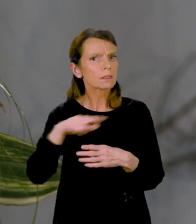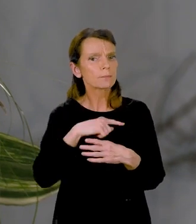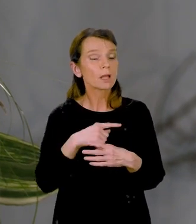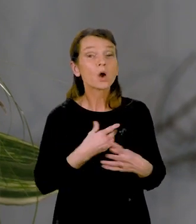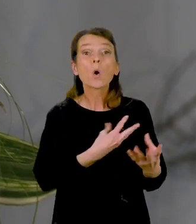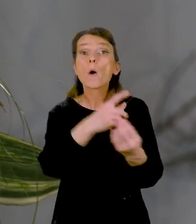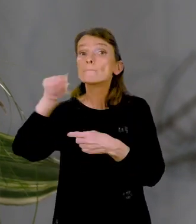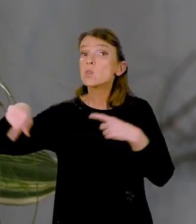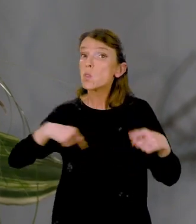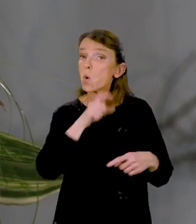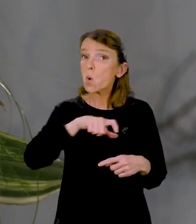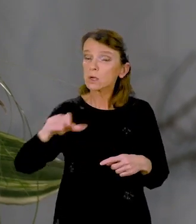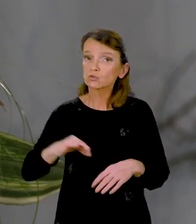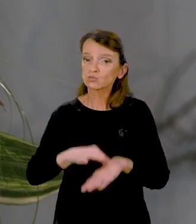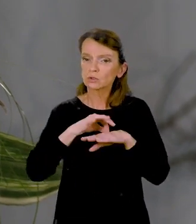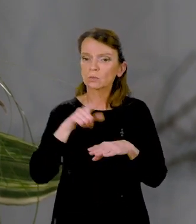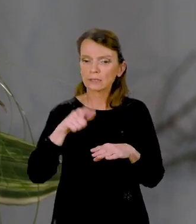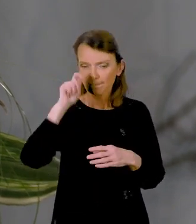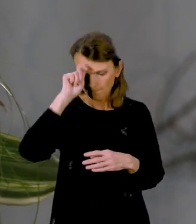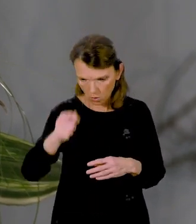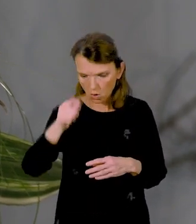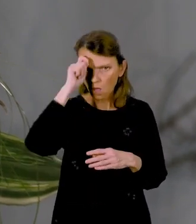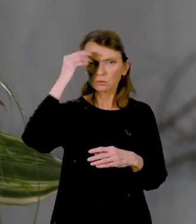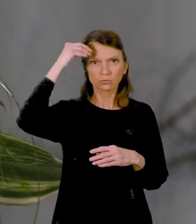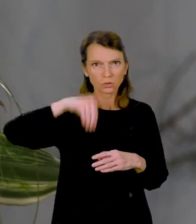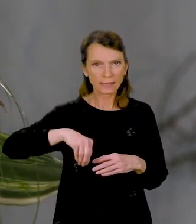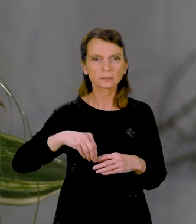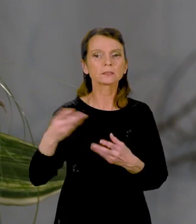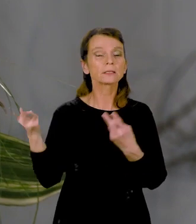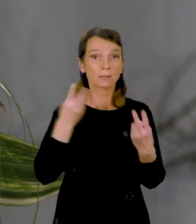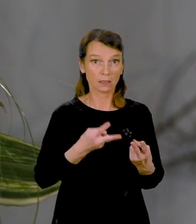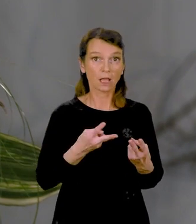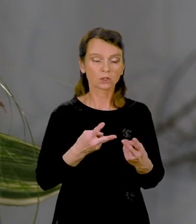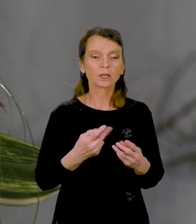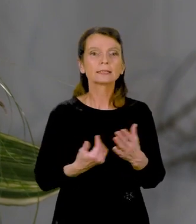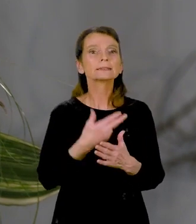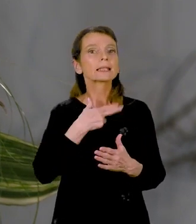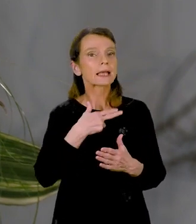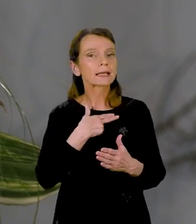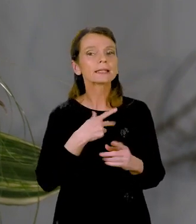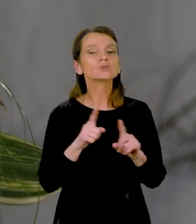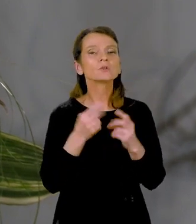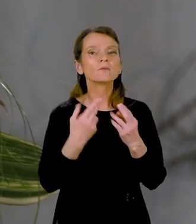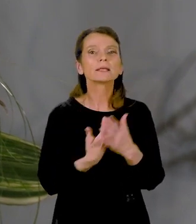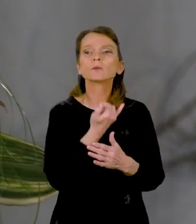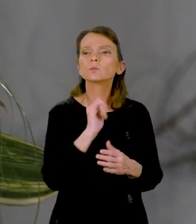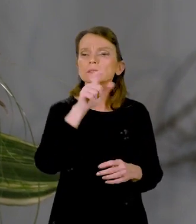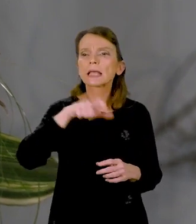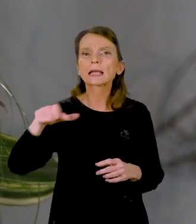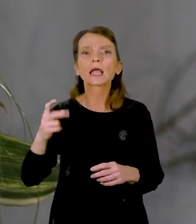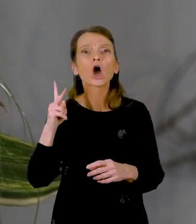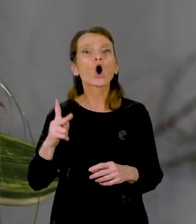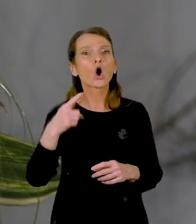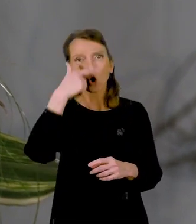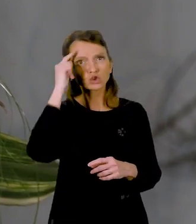ki jih prinaša priznanje, kakor za nagrajence veljajo tudi za slehernega kočevca. Da smo,